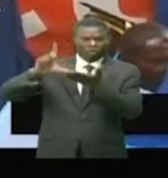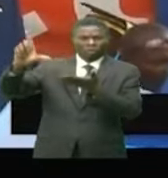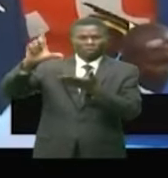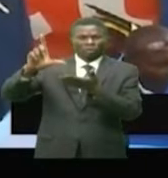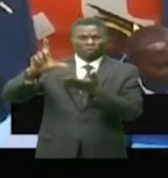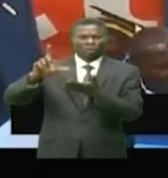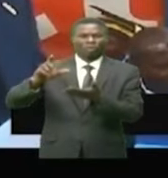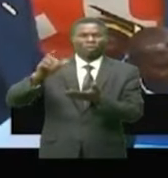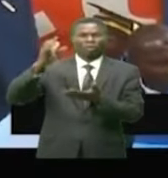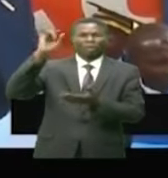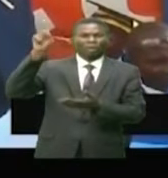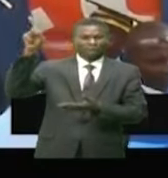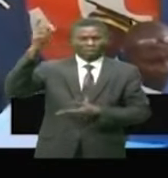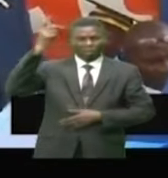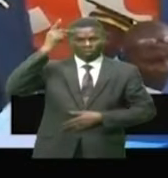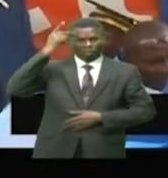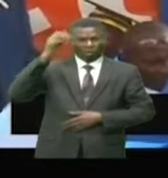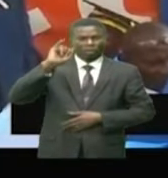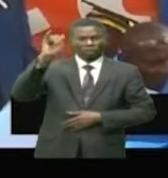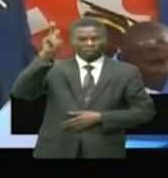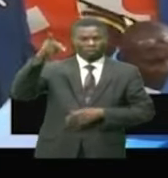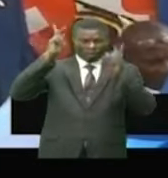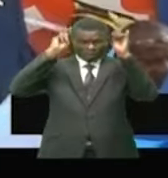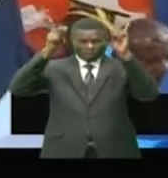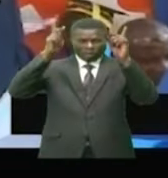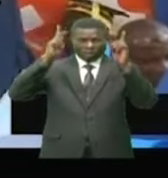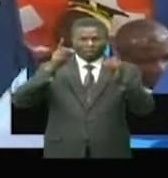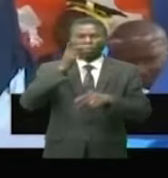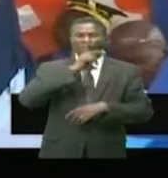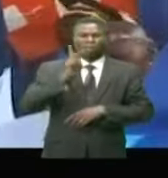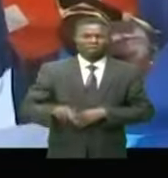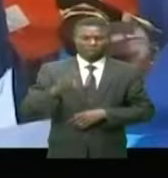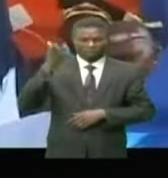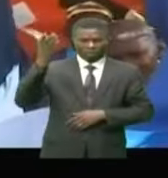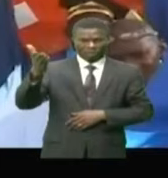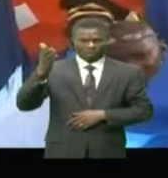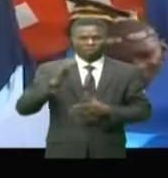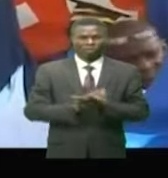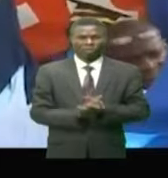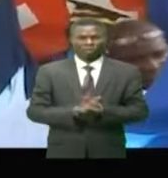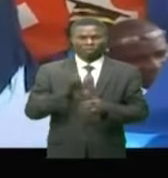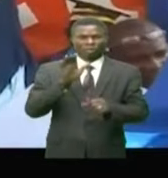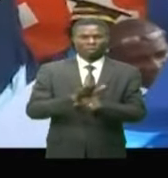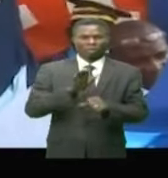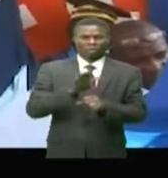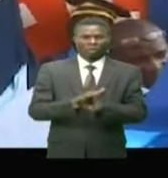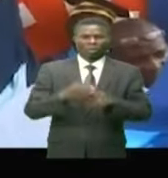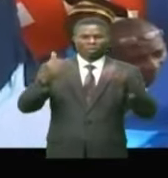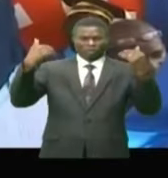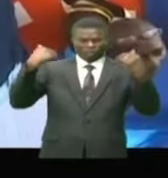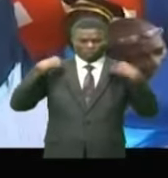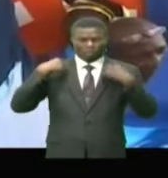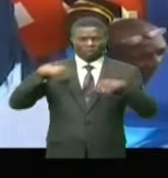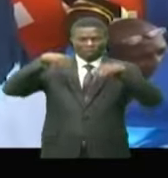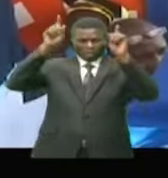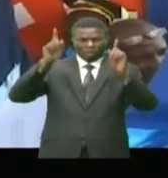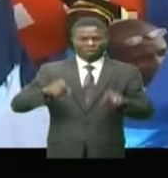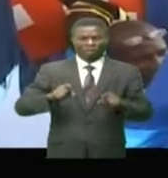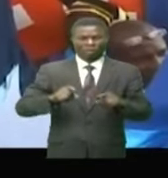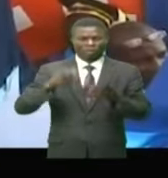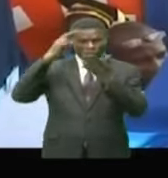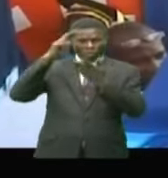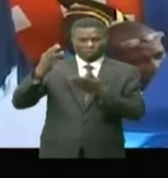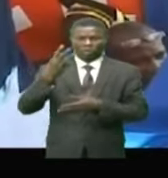Kinshasa, à l'IPED et à l'Université de Kisangani. Au cours de cette même année académique,